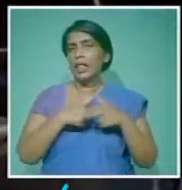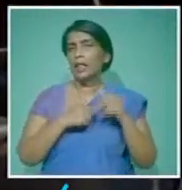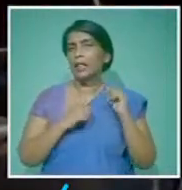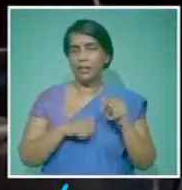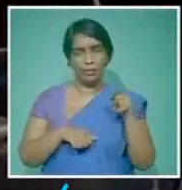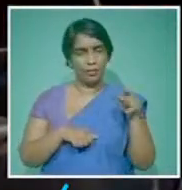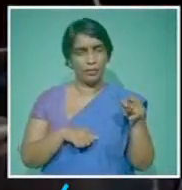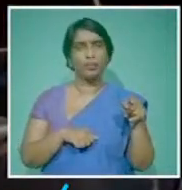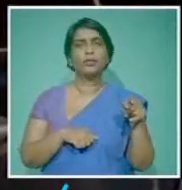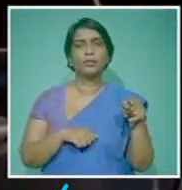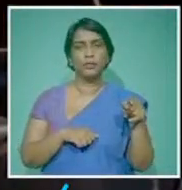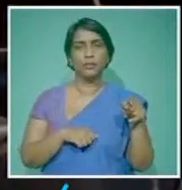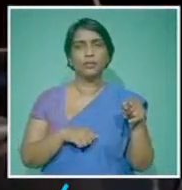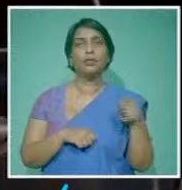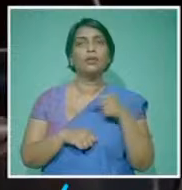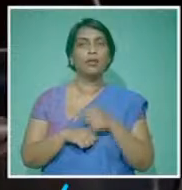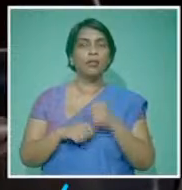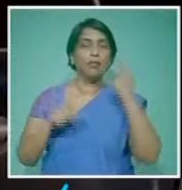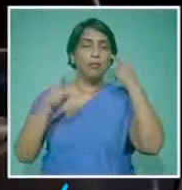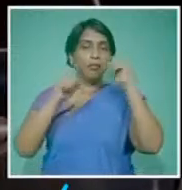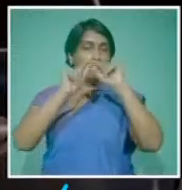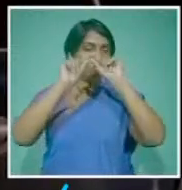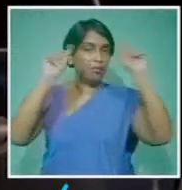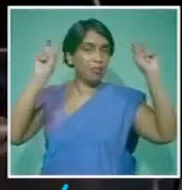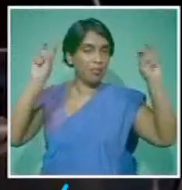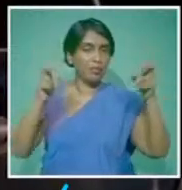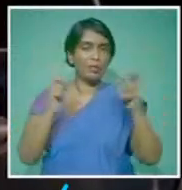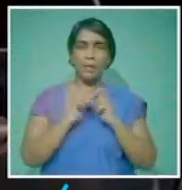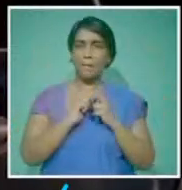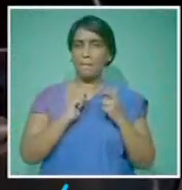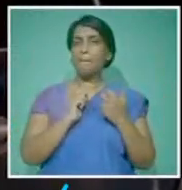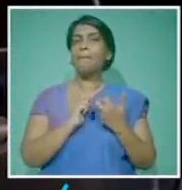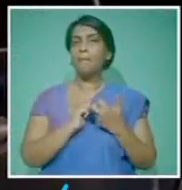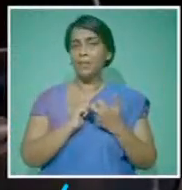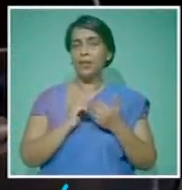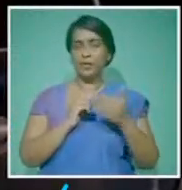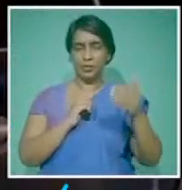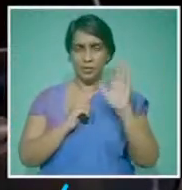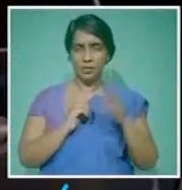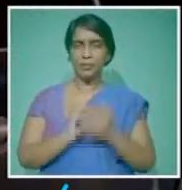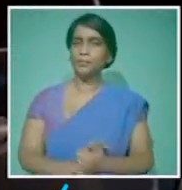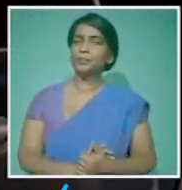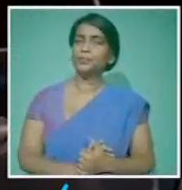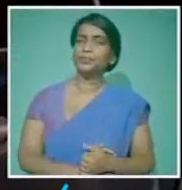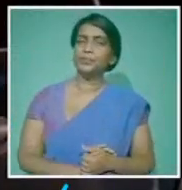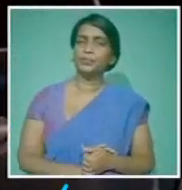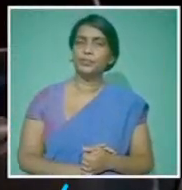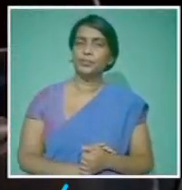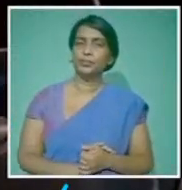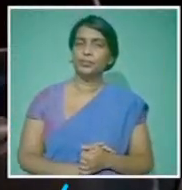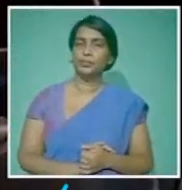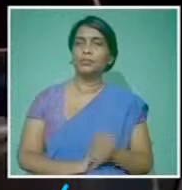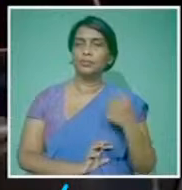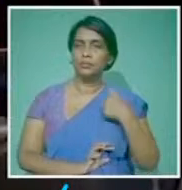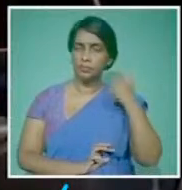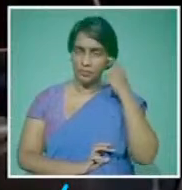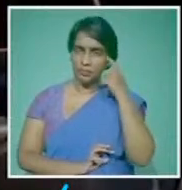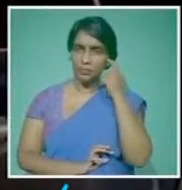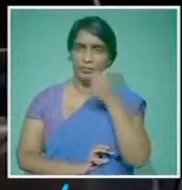මේ මේ මාතෘකාව අද මේ දැවෙන ප්‍රශ්නයක් බවට පත් වෙලා තියෙන්නේ කියන එක මම